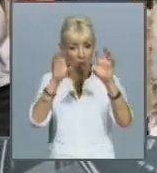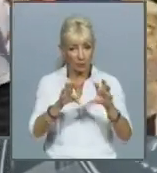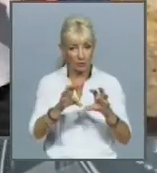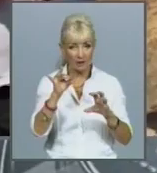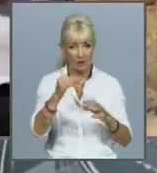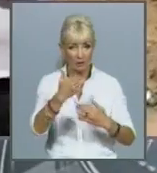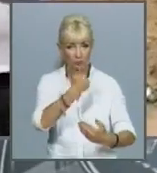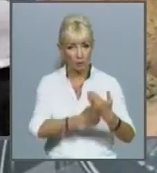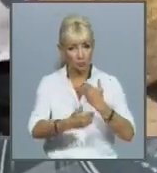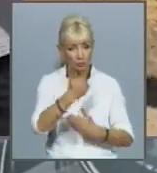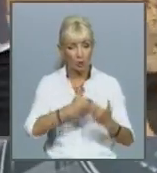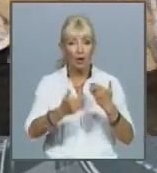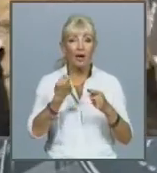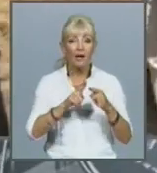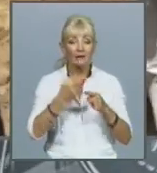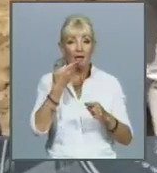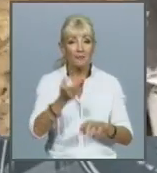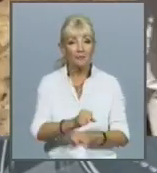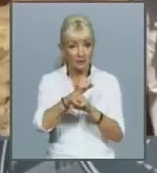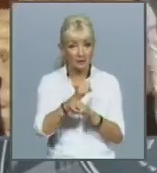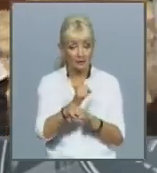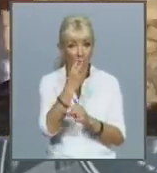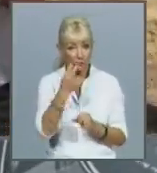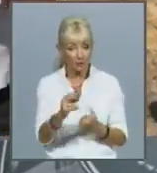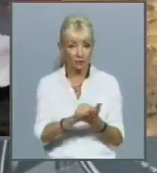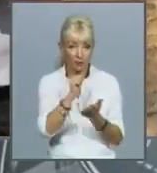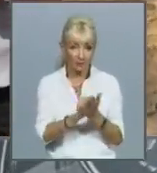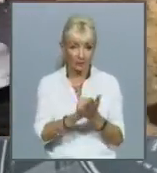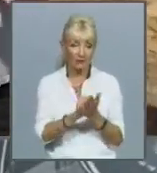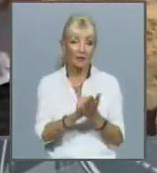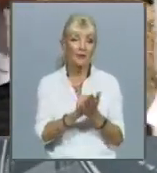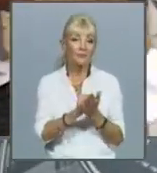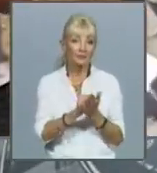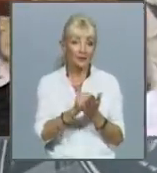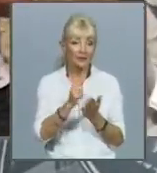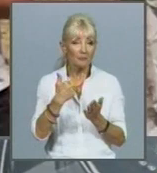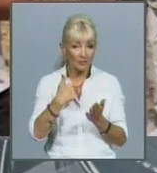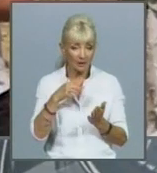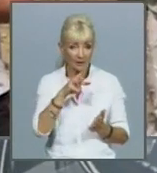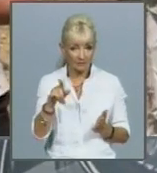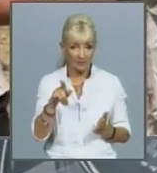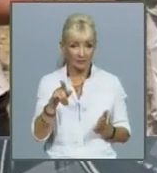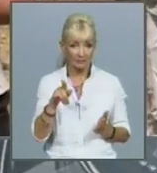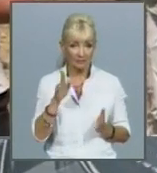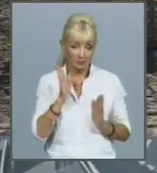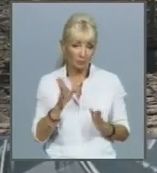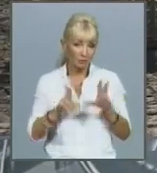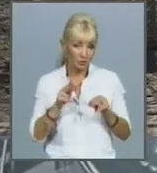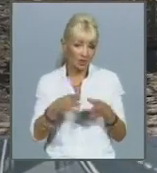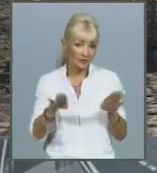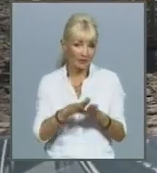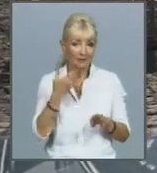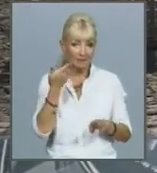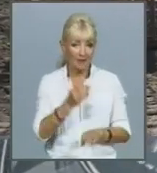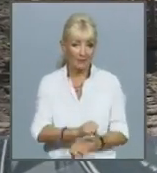Это означает, что если митинг получит документы, мы к гражданам обратимся, если митинг решит, что документы все есть, мы будем считать его закрытым.